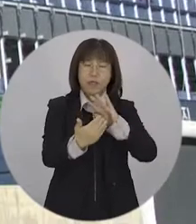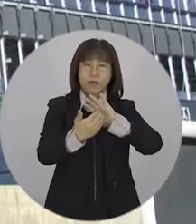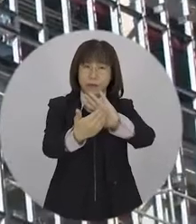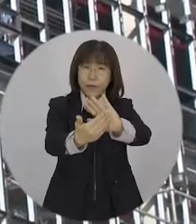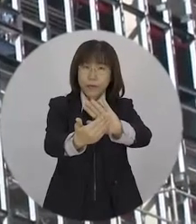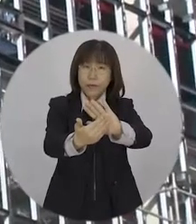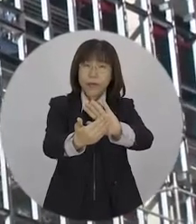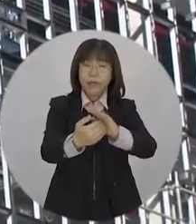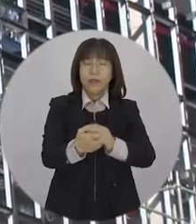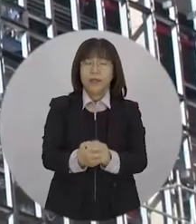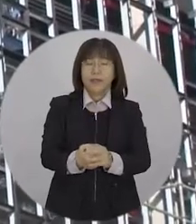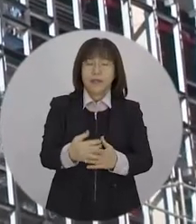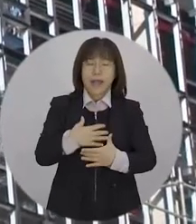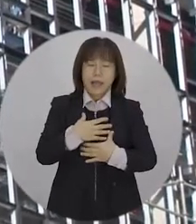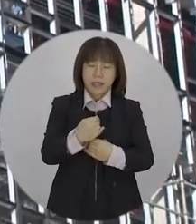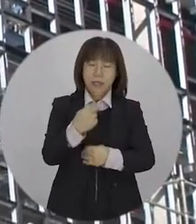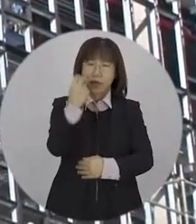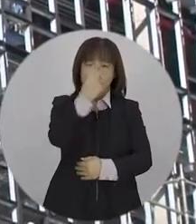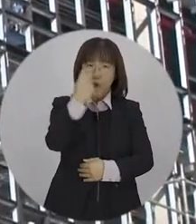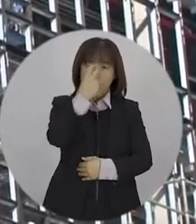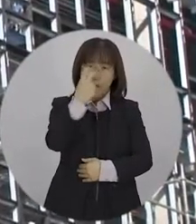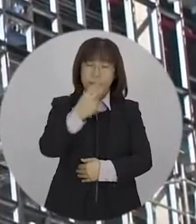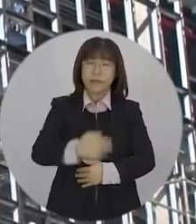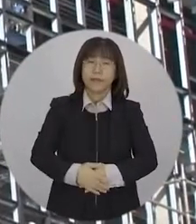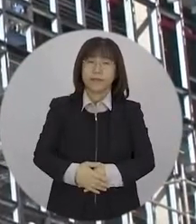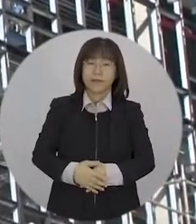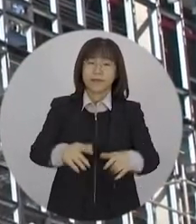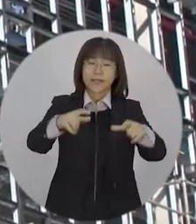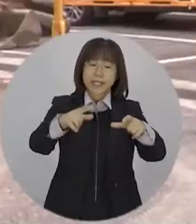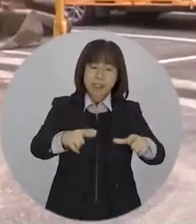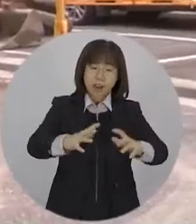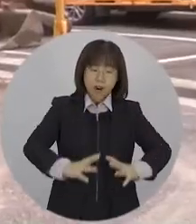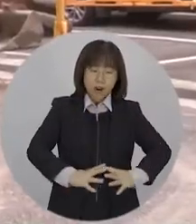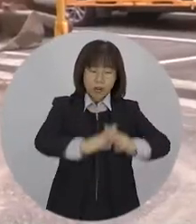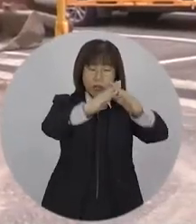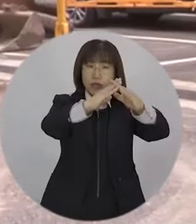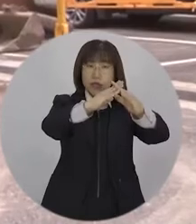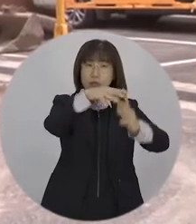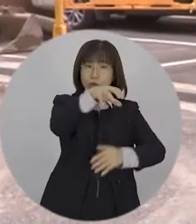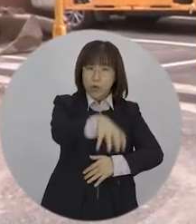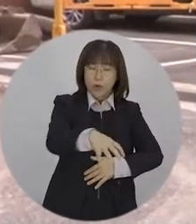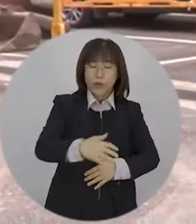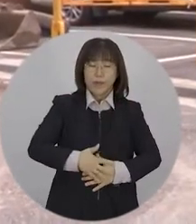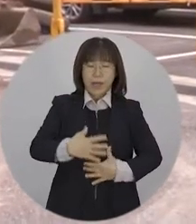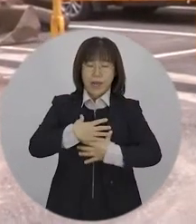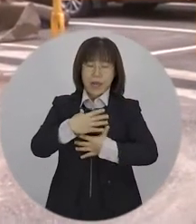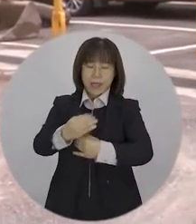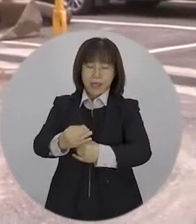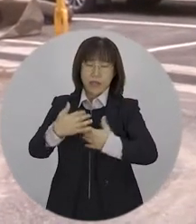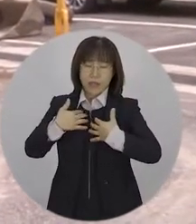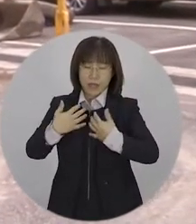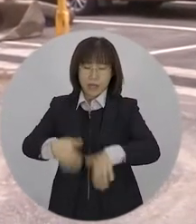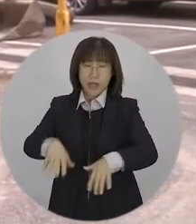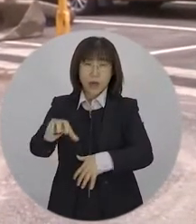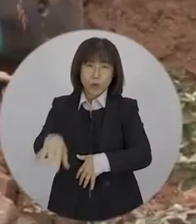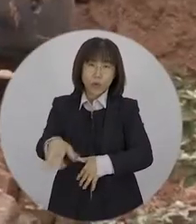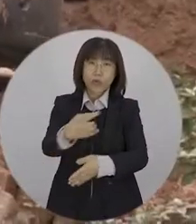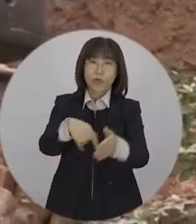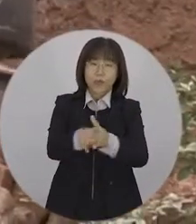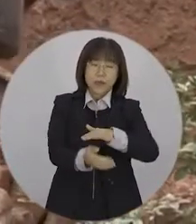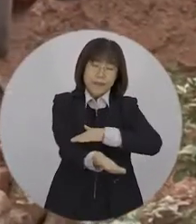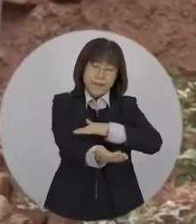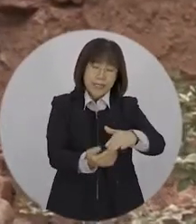시설물 안전관리 등을 중점 추진 합니다 지역 내 건축 꿈 사장과 안전 취약 시설물 등에 대한